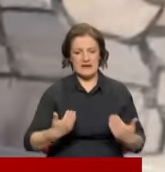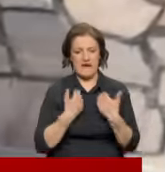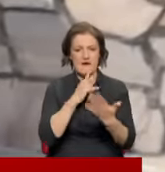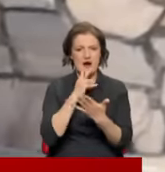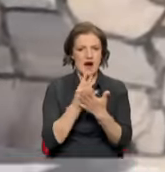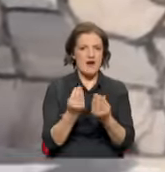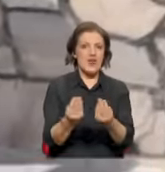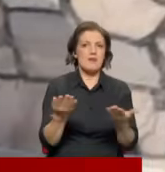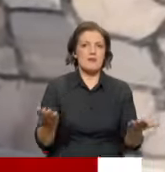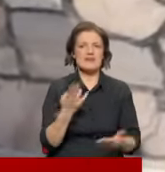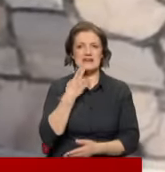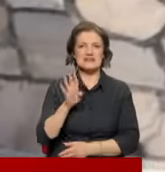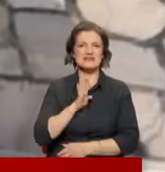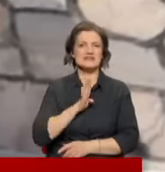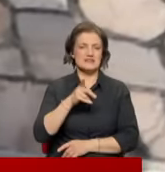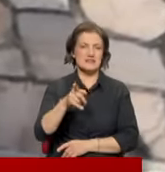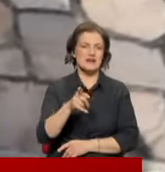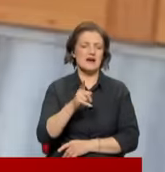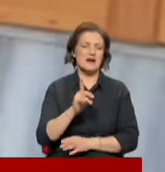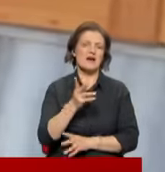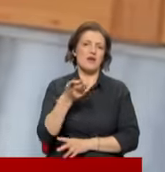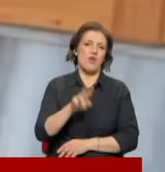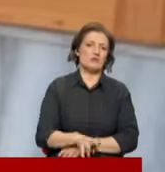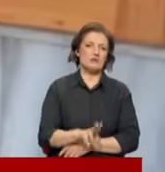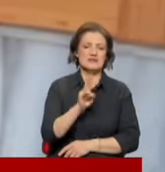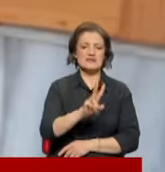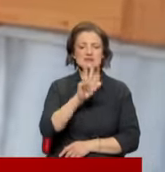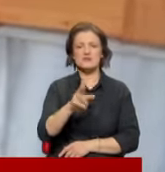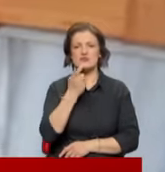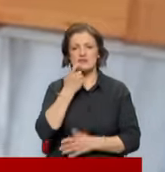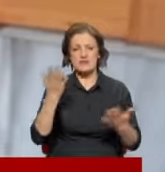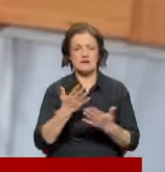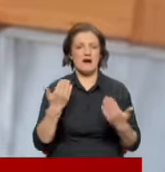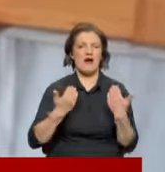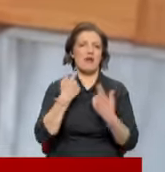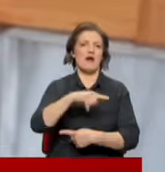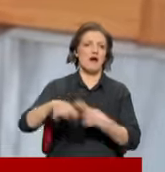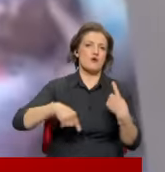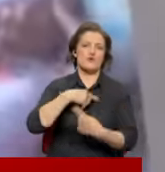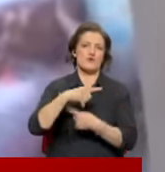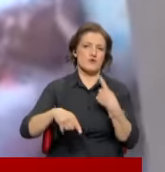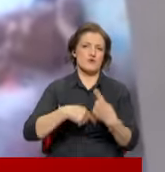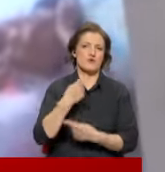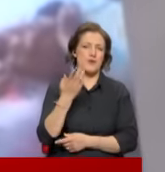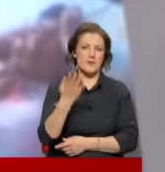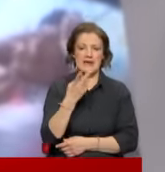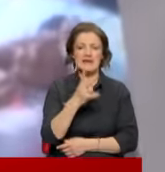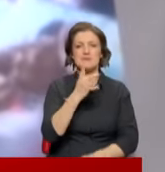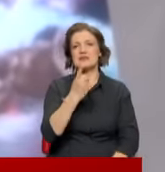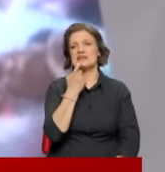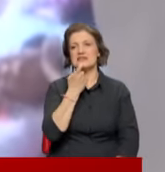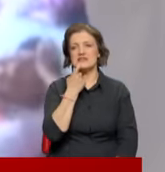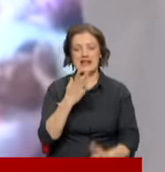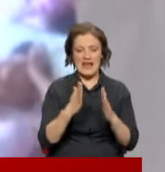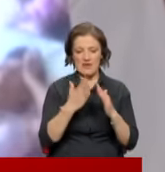kararını veremeden kızı hediye hayata gözlerini yumdu. 23 yıldır adalet arıyor Alican Demir Polat. 2001